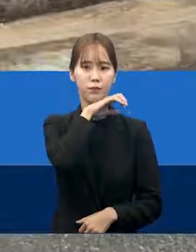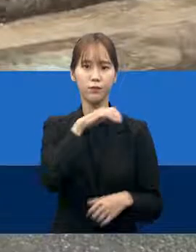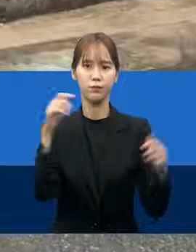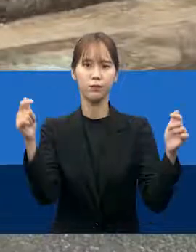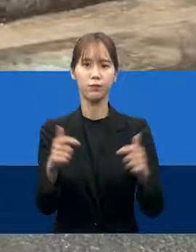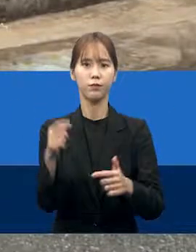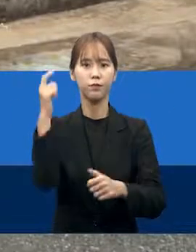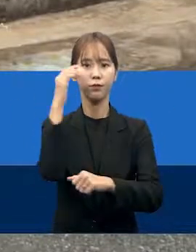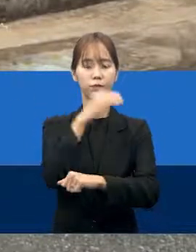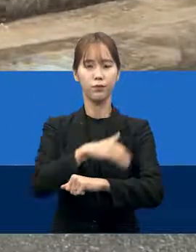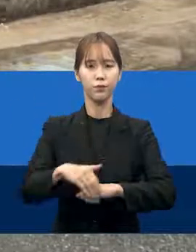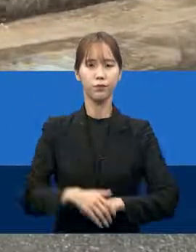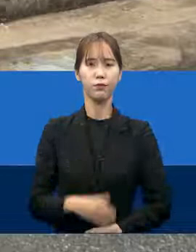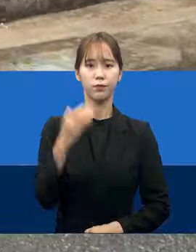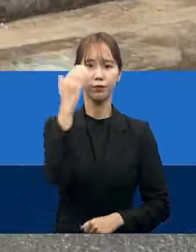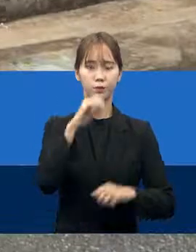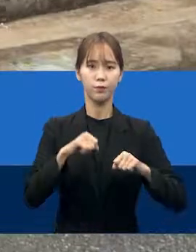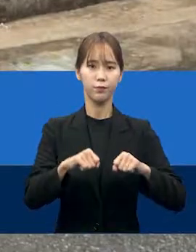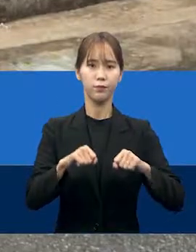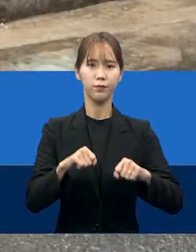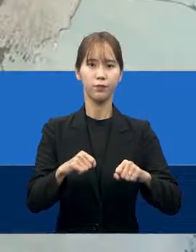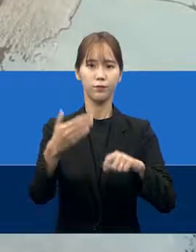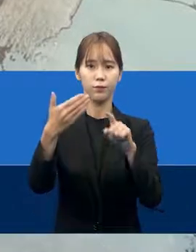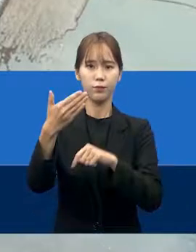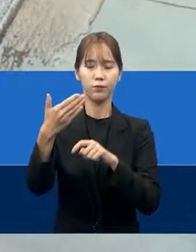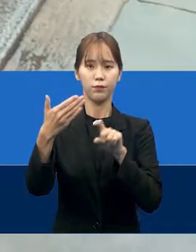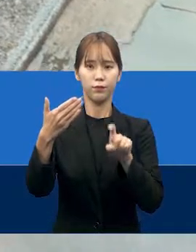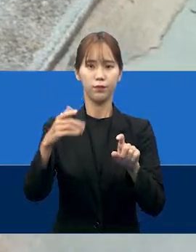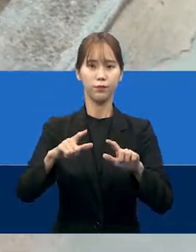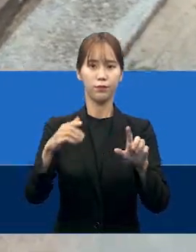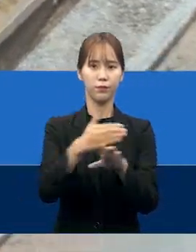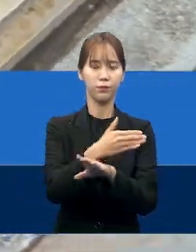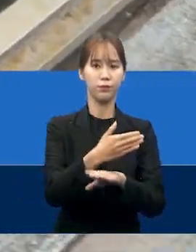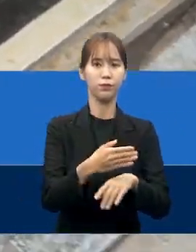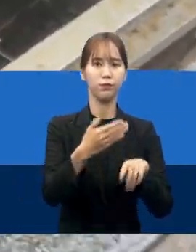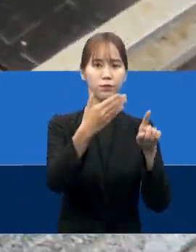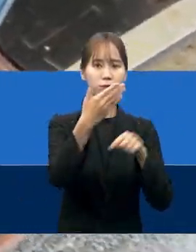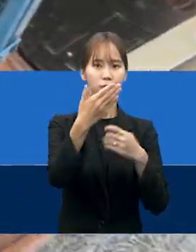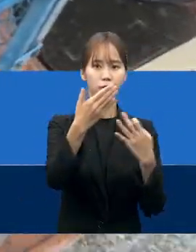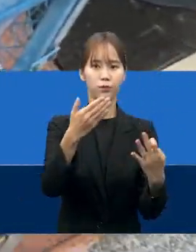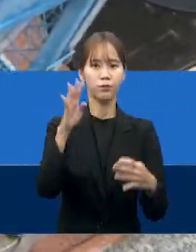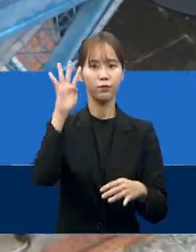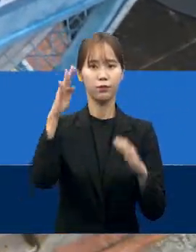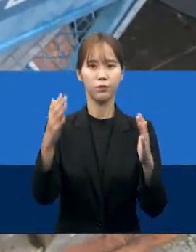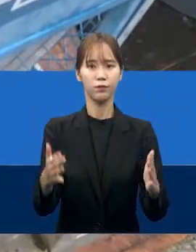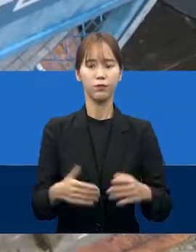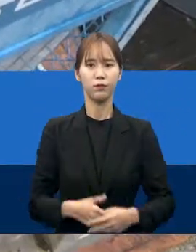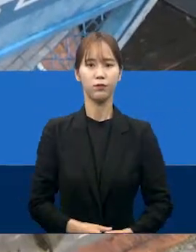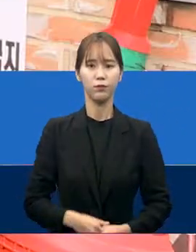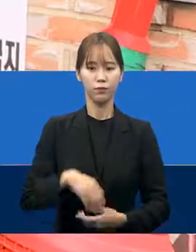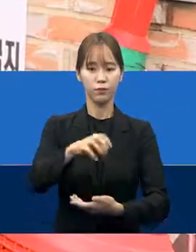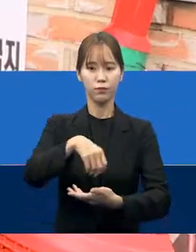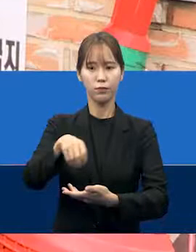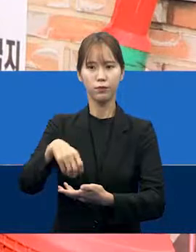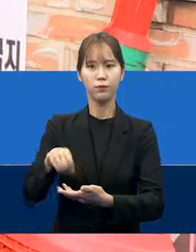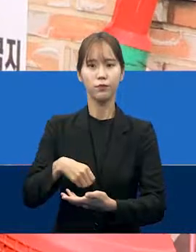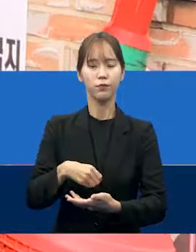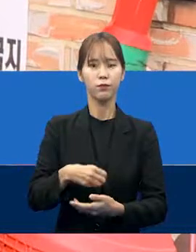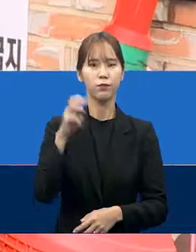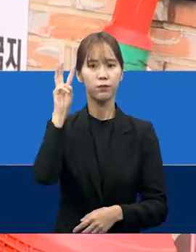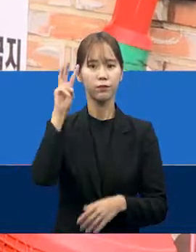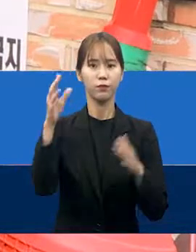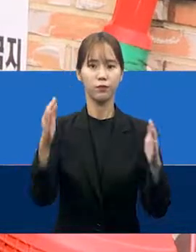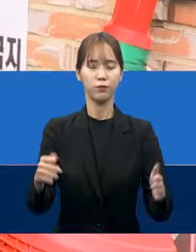최소화할 계획입니다. 청소대책상황실은 9월 10일부터 15일까지 4일간, 수거기동반은